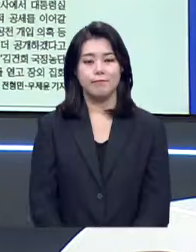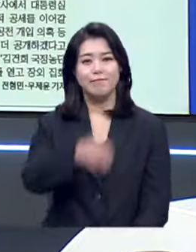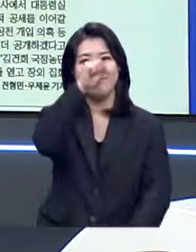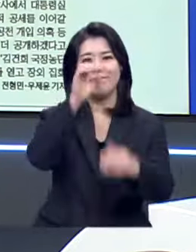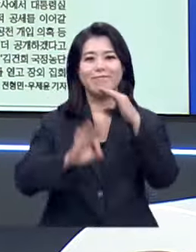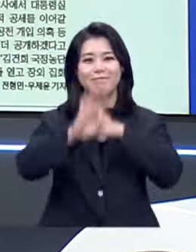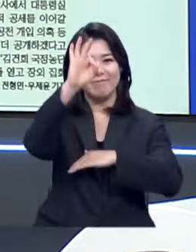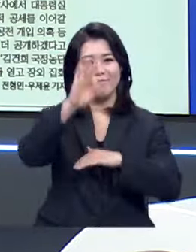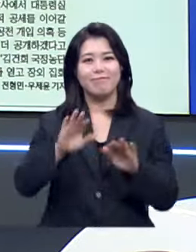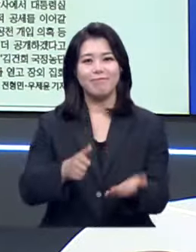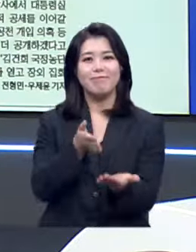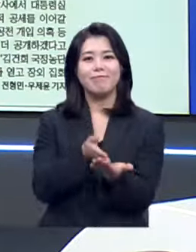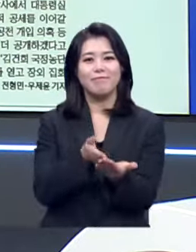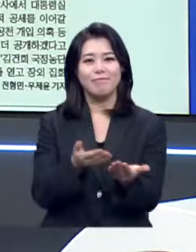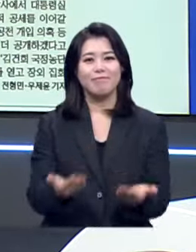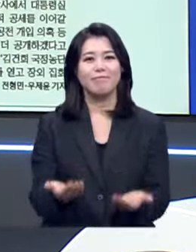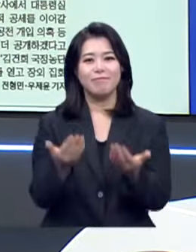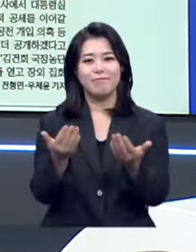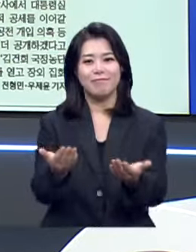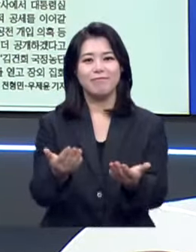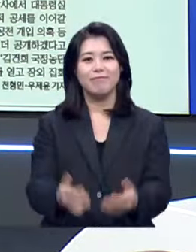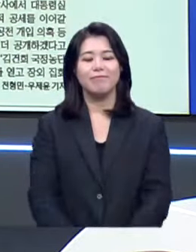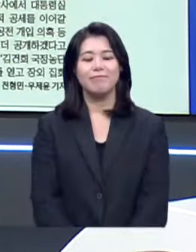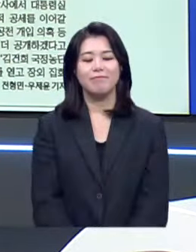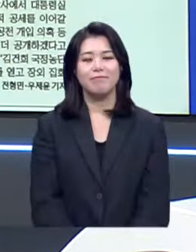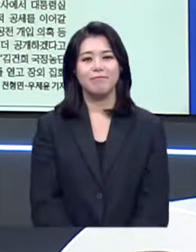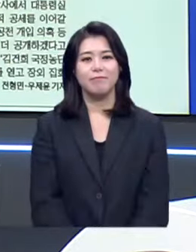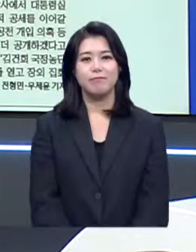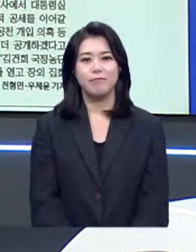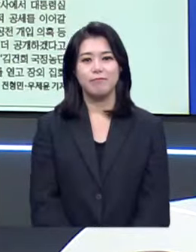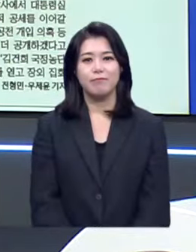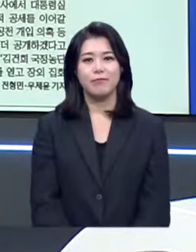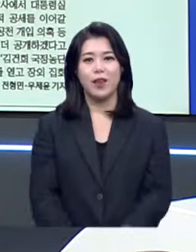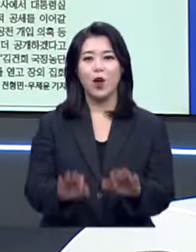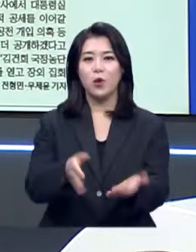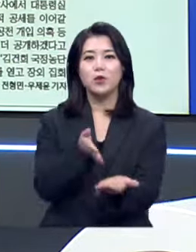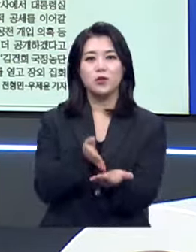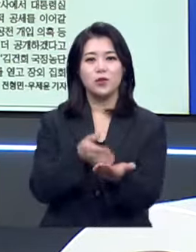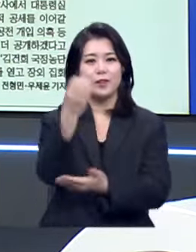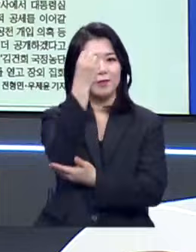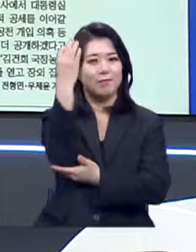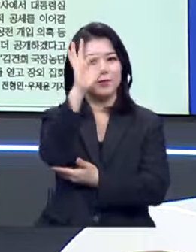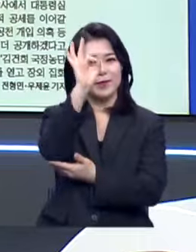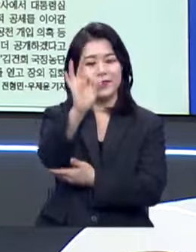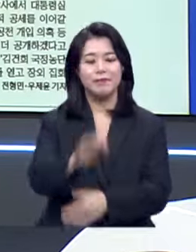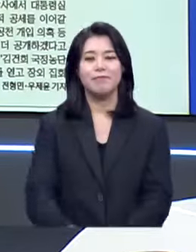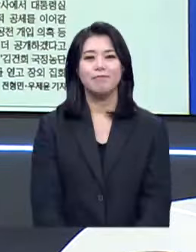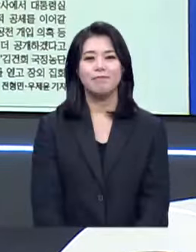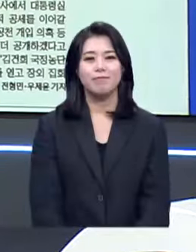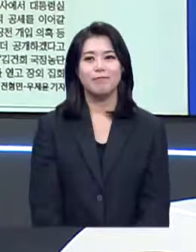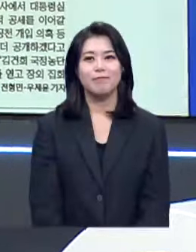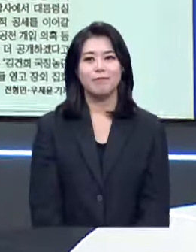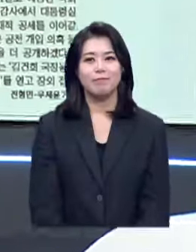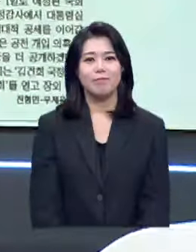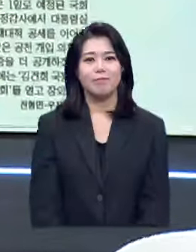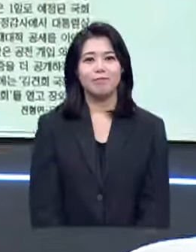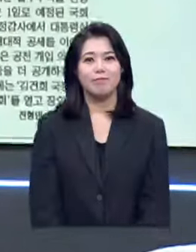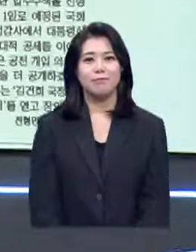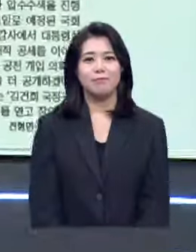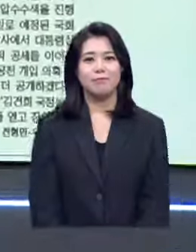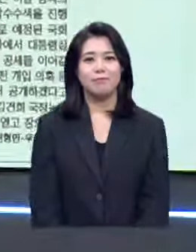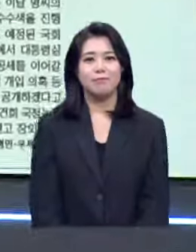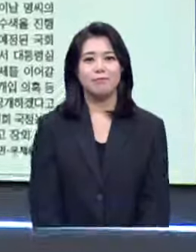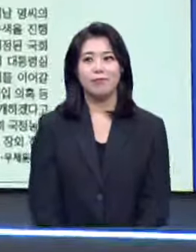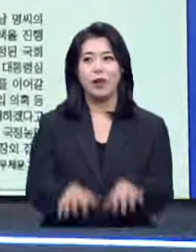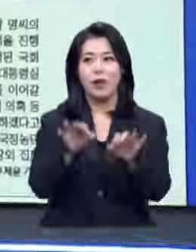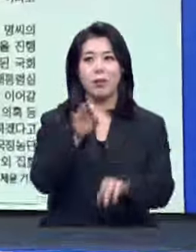좋은 아침입니다 아침에 하날 뉴스 종합비타민 아침의 매일 경제 김은미입니다 오늘의 일면 같이 들어가 보시죠 매일 경제입니다